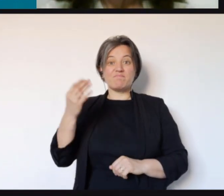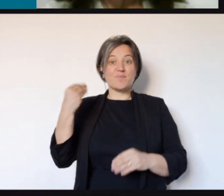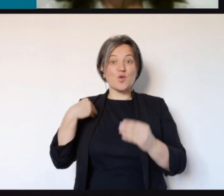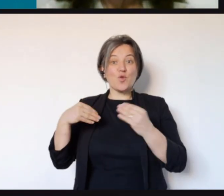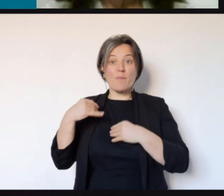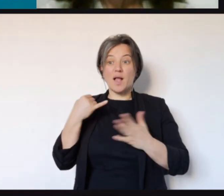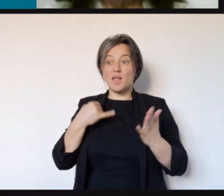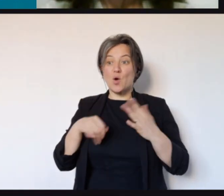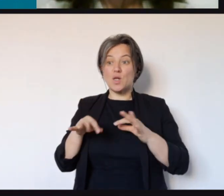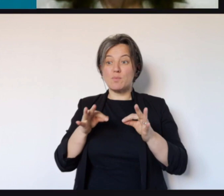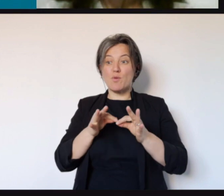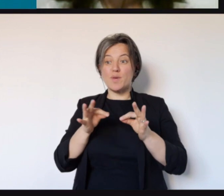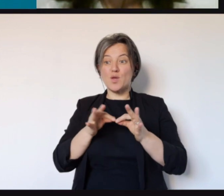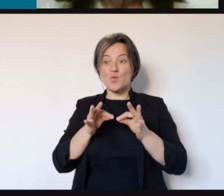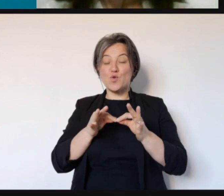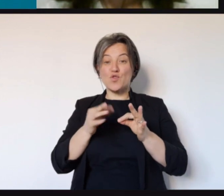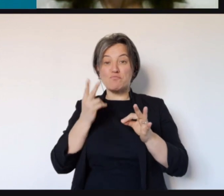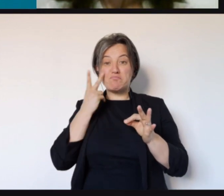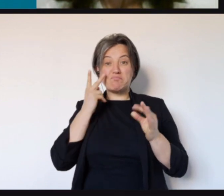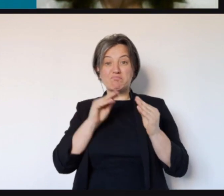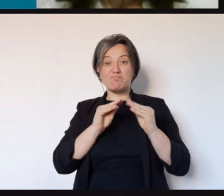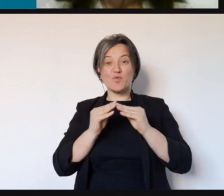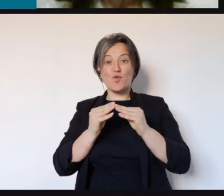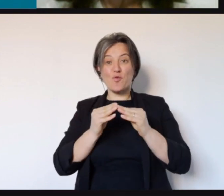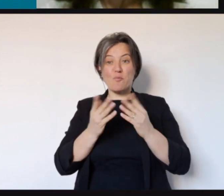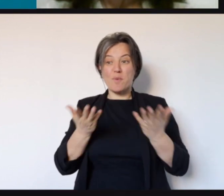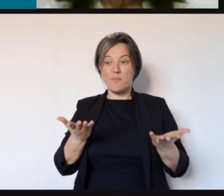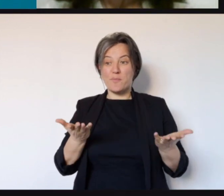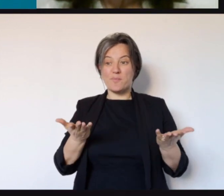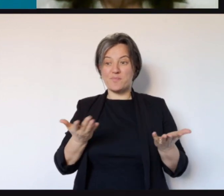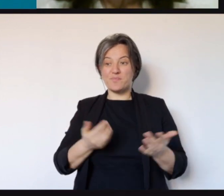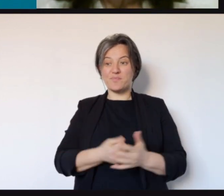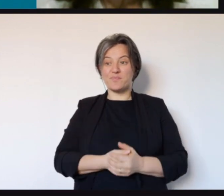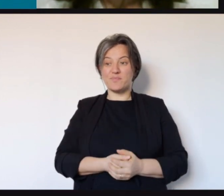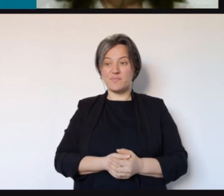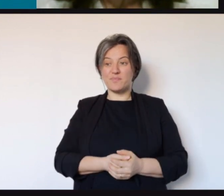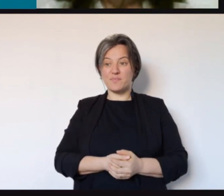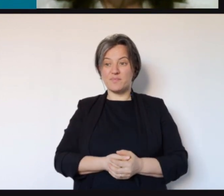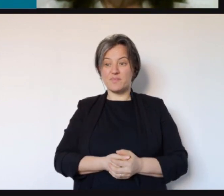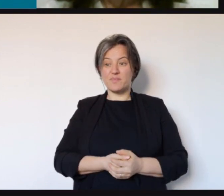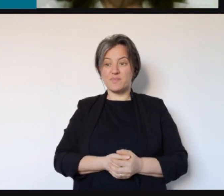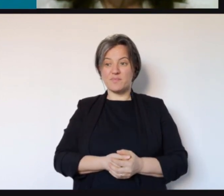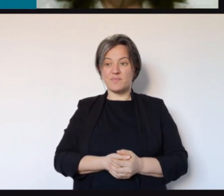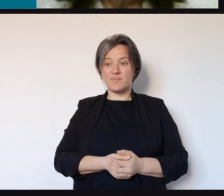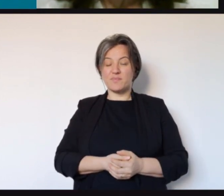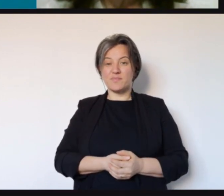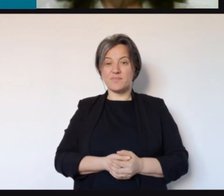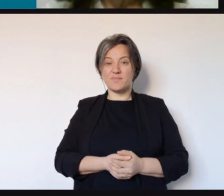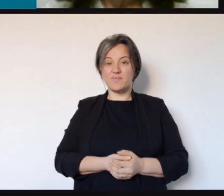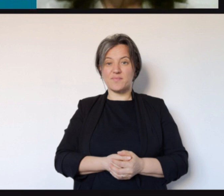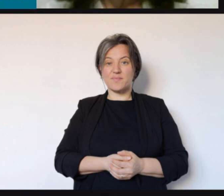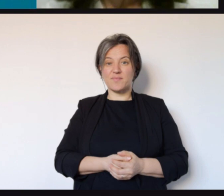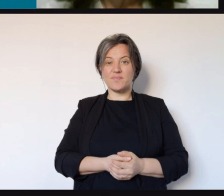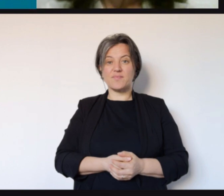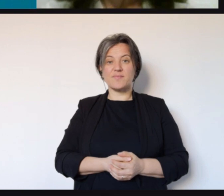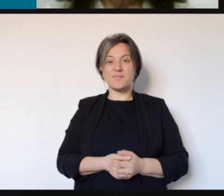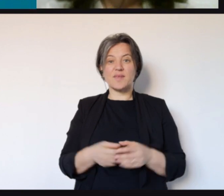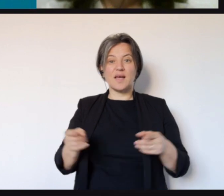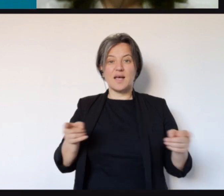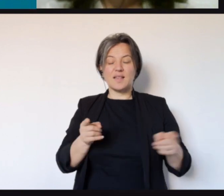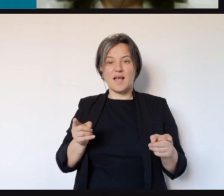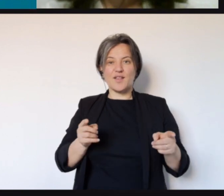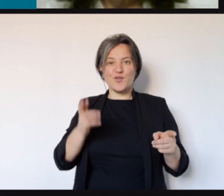minuto, insomma, potete scrivercele. E intanto, insomma, ricordo anche